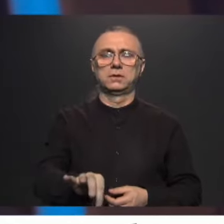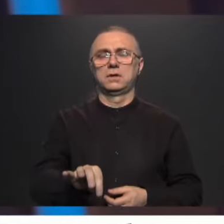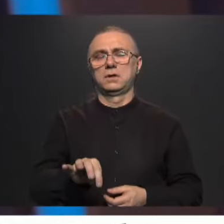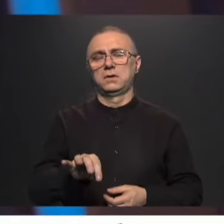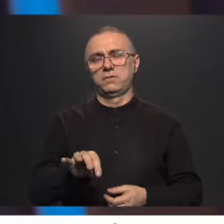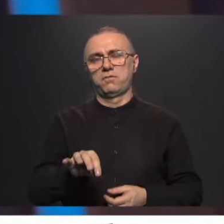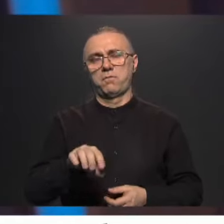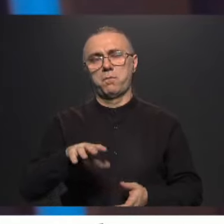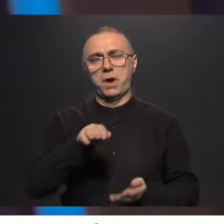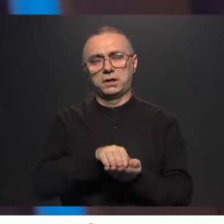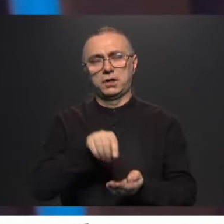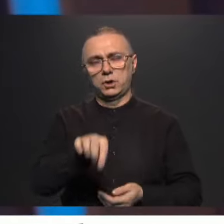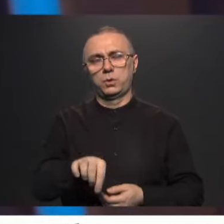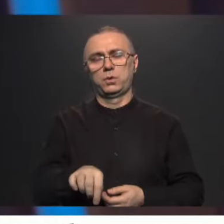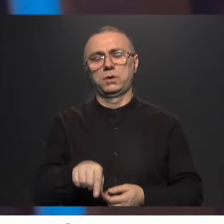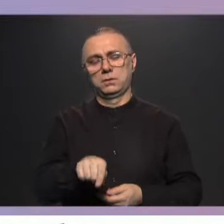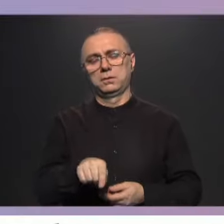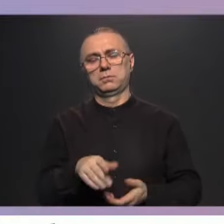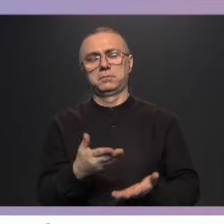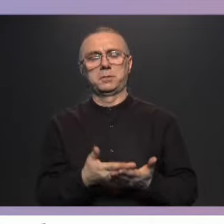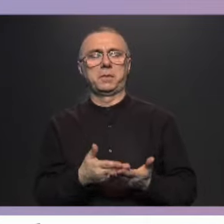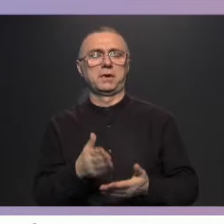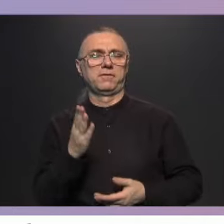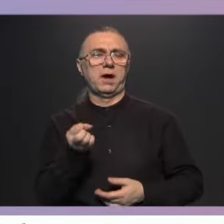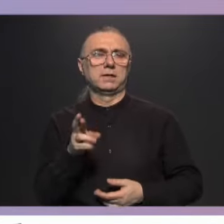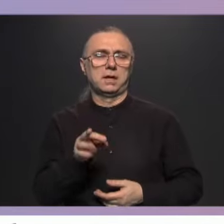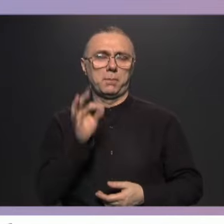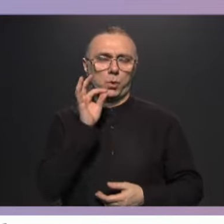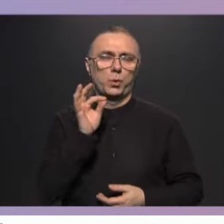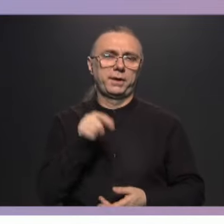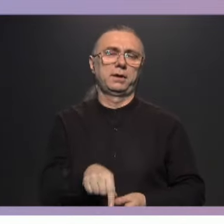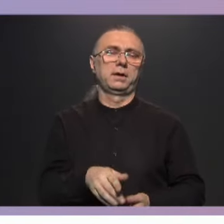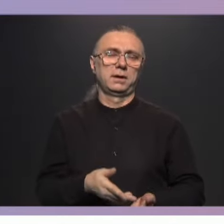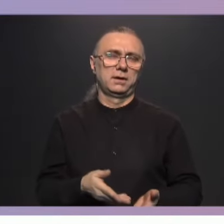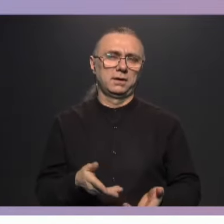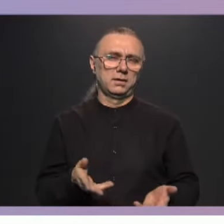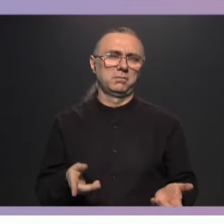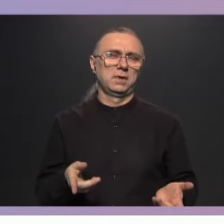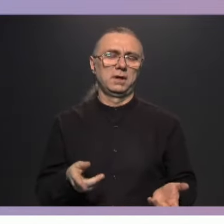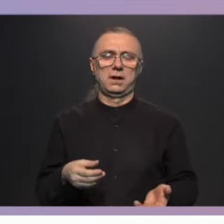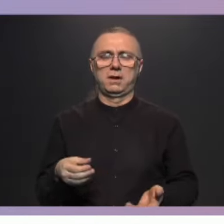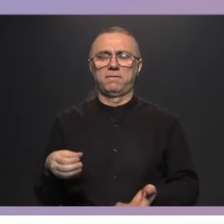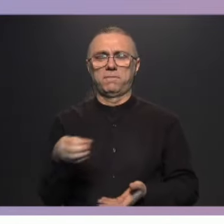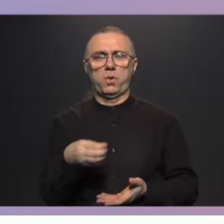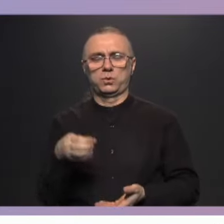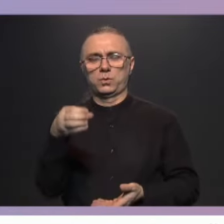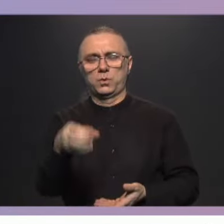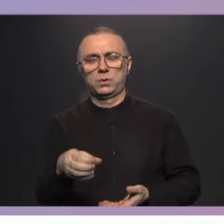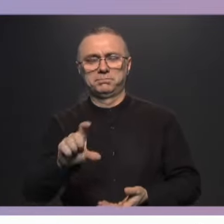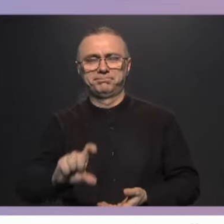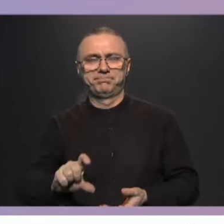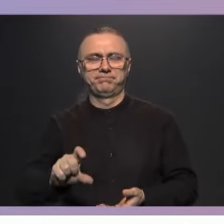водкой, были бутылки там початые, какое-то вот такое вот все. Вот. Что